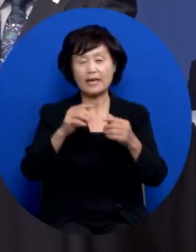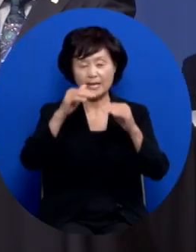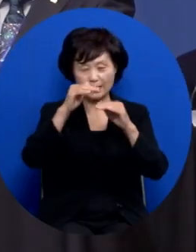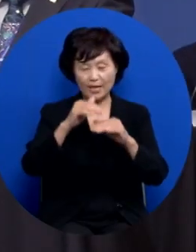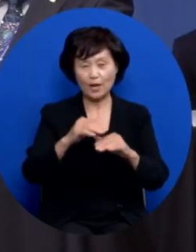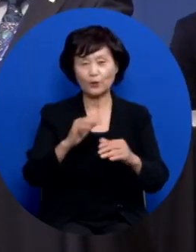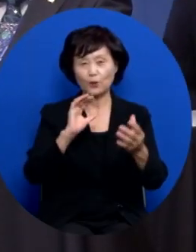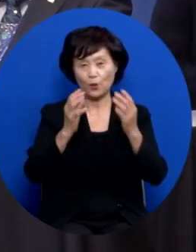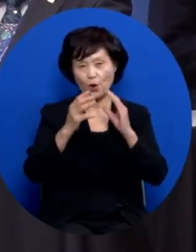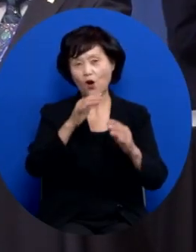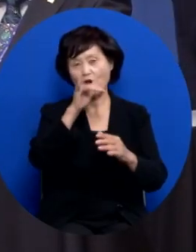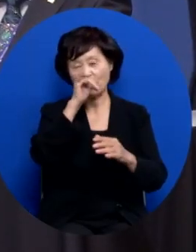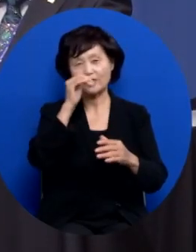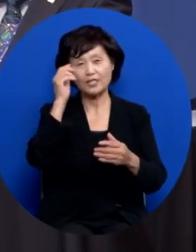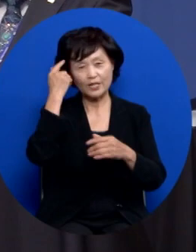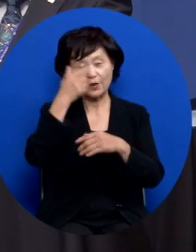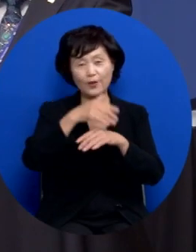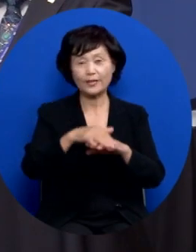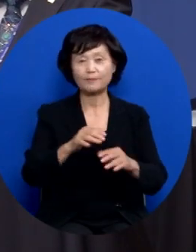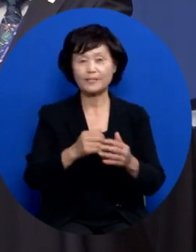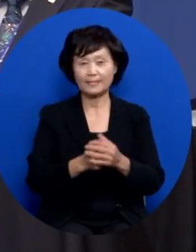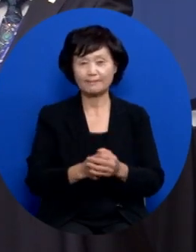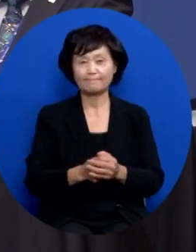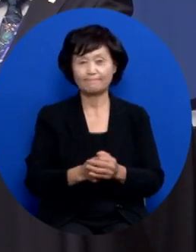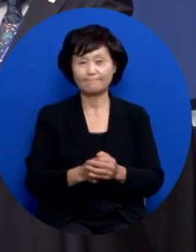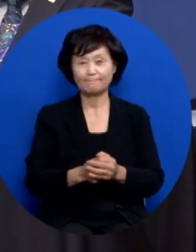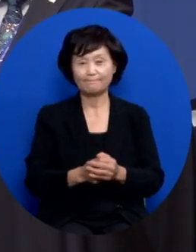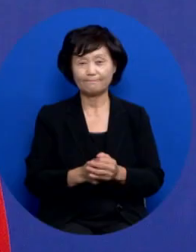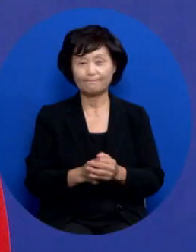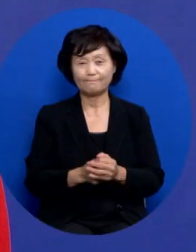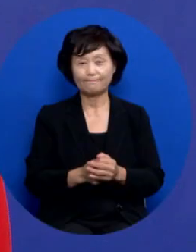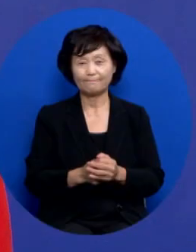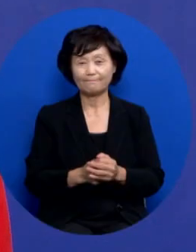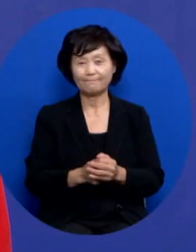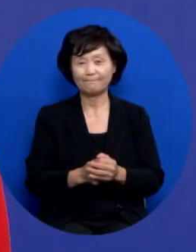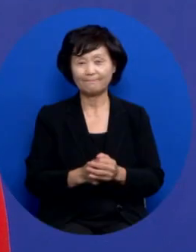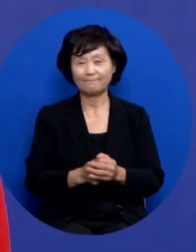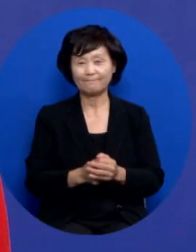예장 합동총회 정기총회 현장에서 전해드렸습니다.